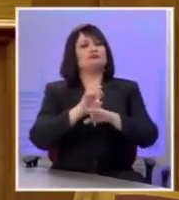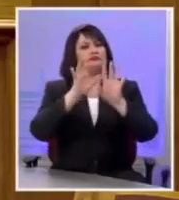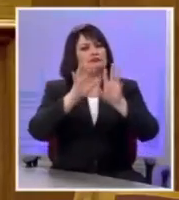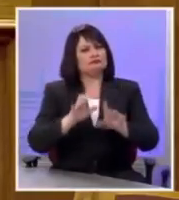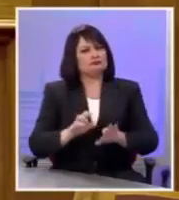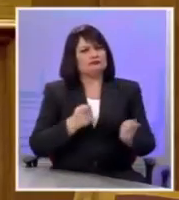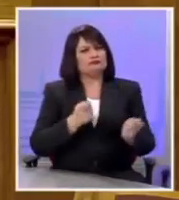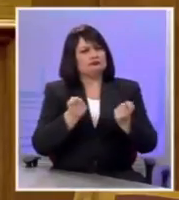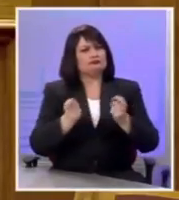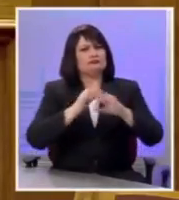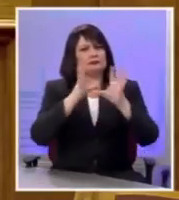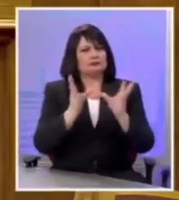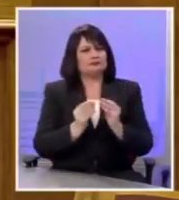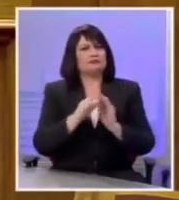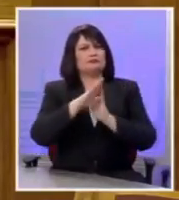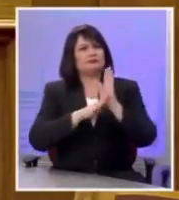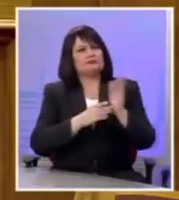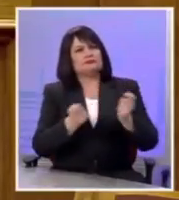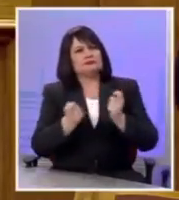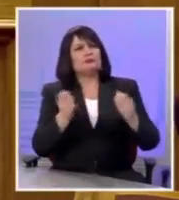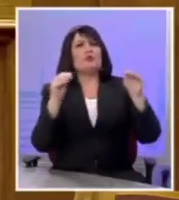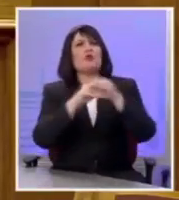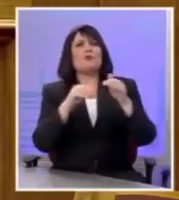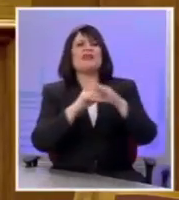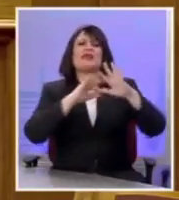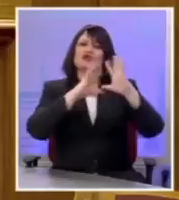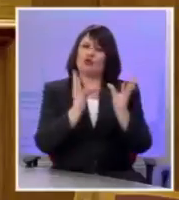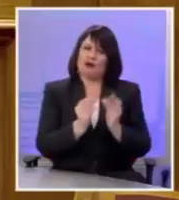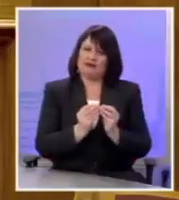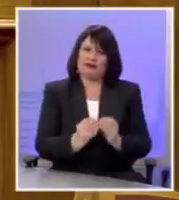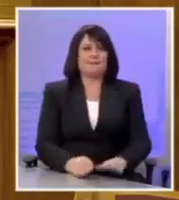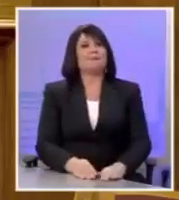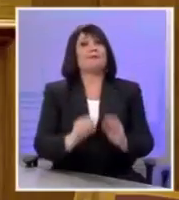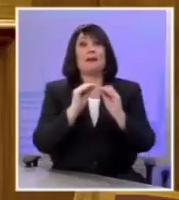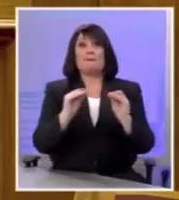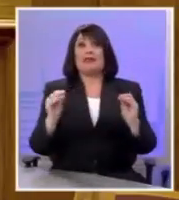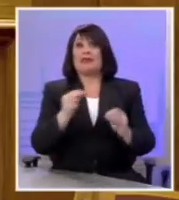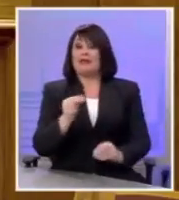την αναμόρφωση του συστήματος προμηθειών και άλλα πολλά. Στην παιδεία